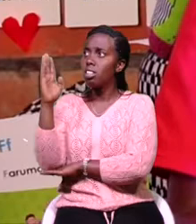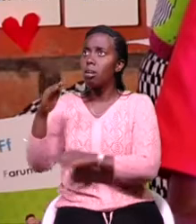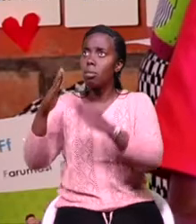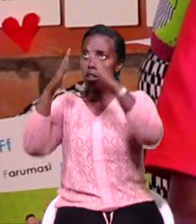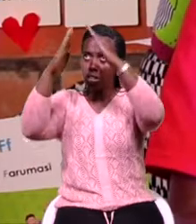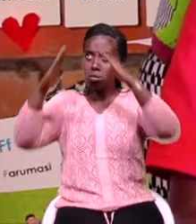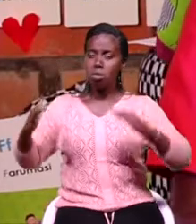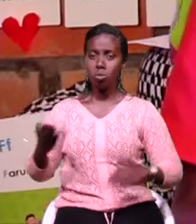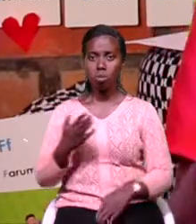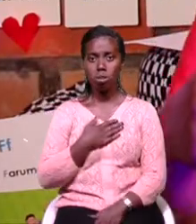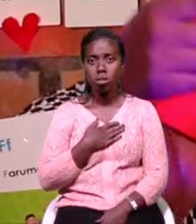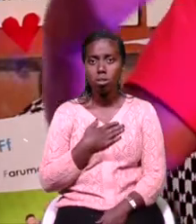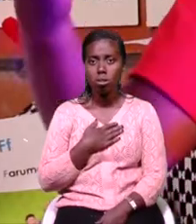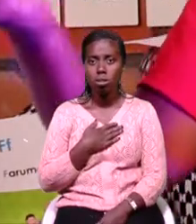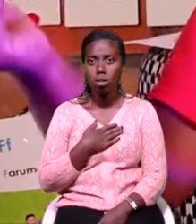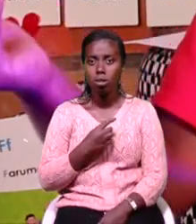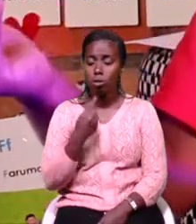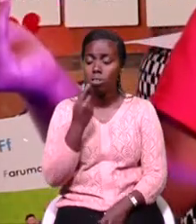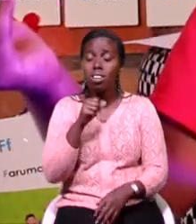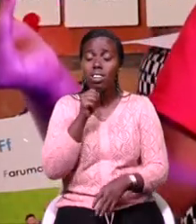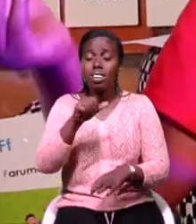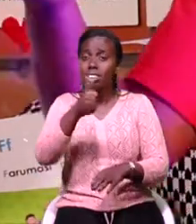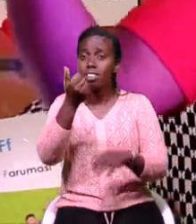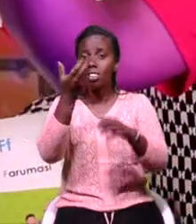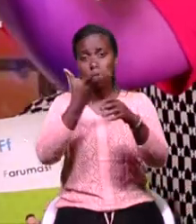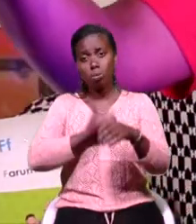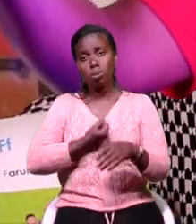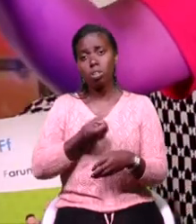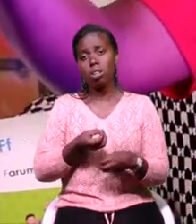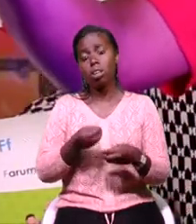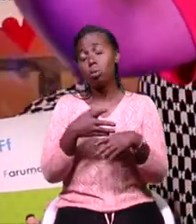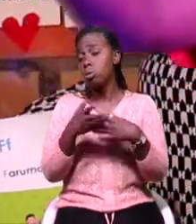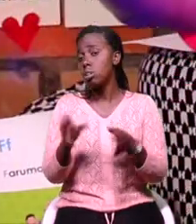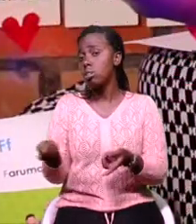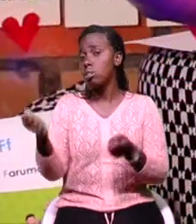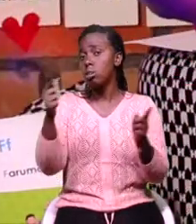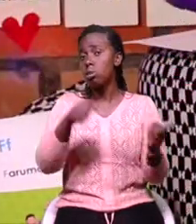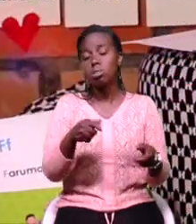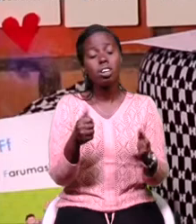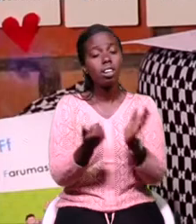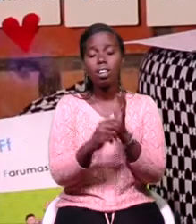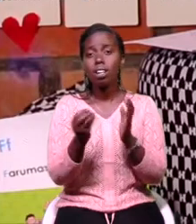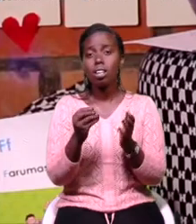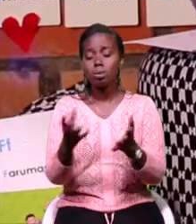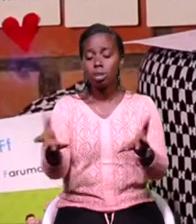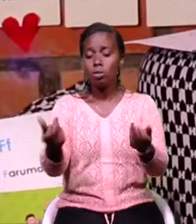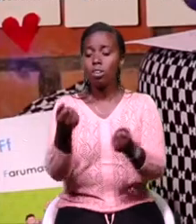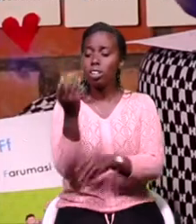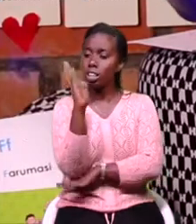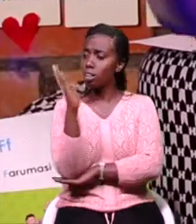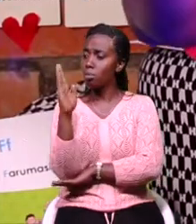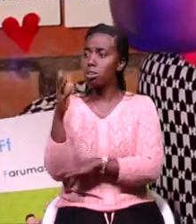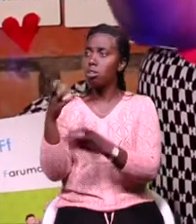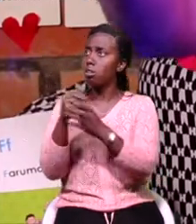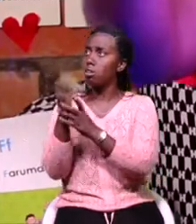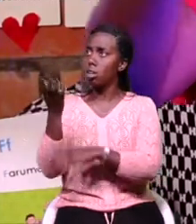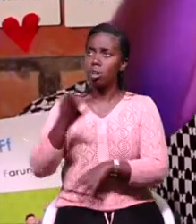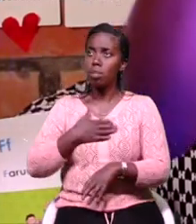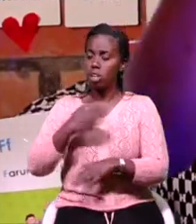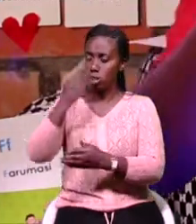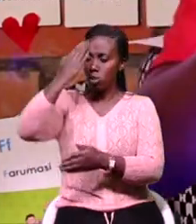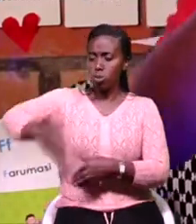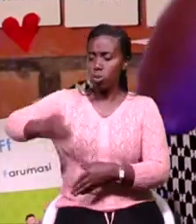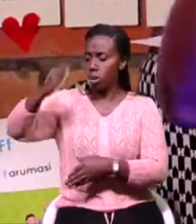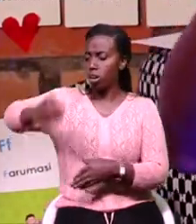yanjye ati nta kindi kintu naguha aturetse kuza ngaho nta kibazo fata ibiti fata amashami yanjye